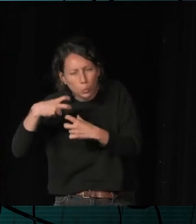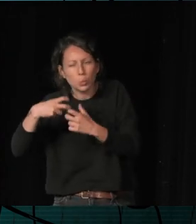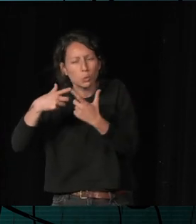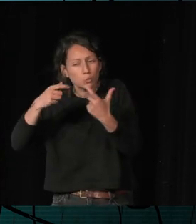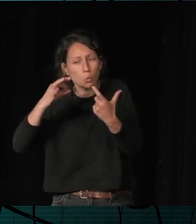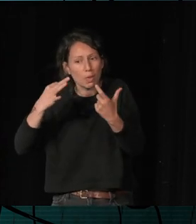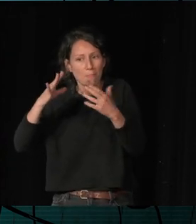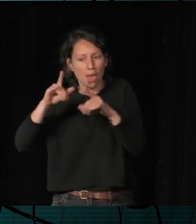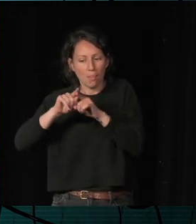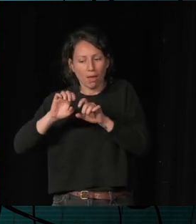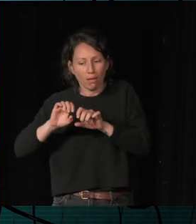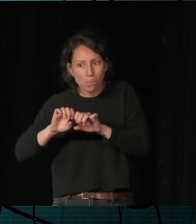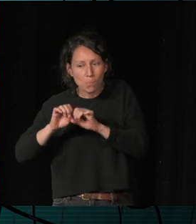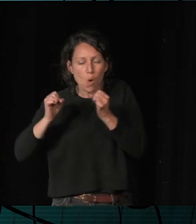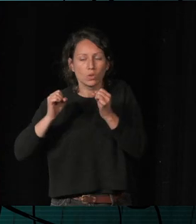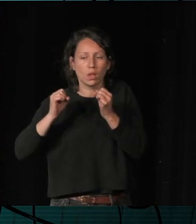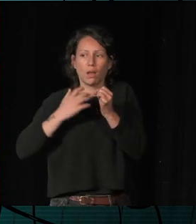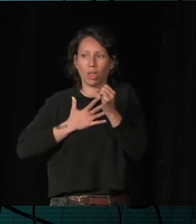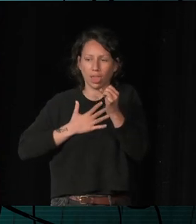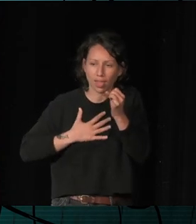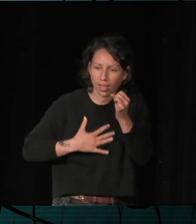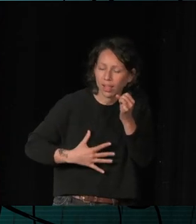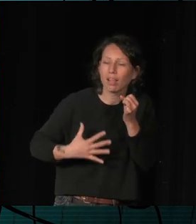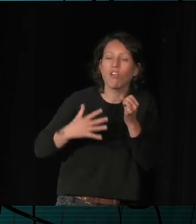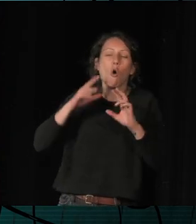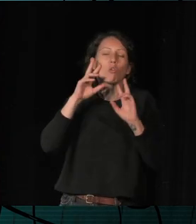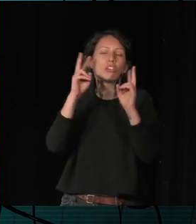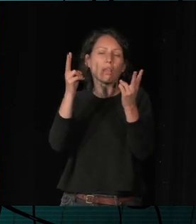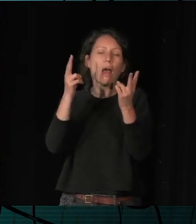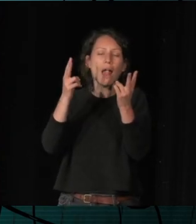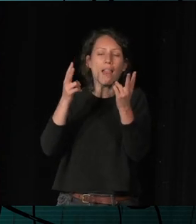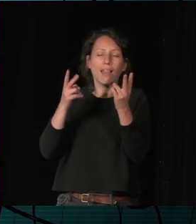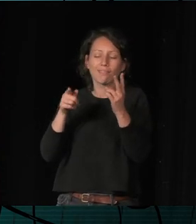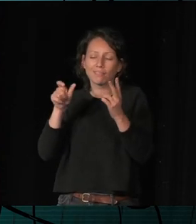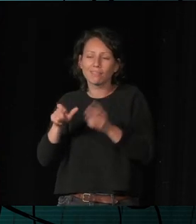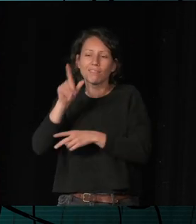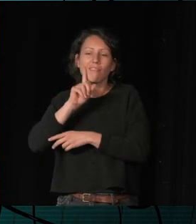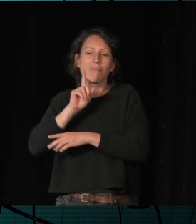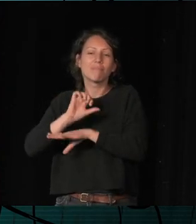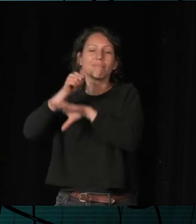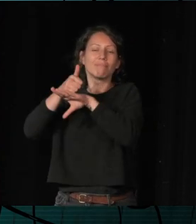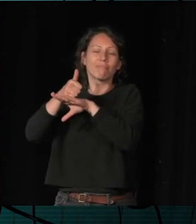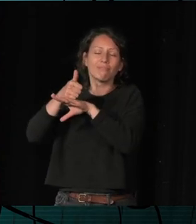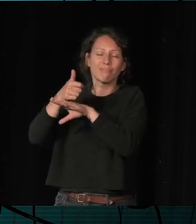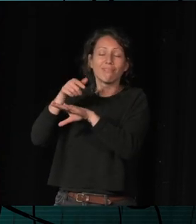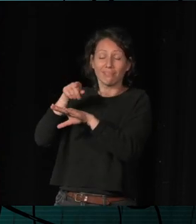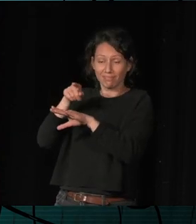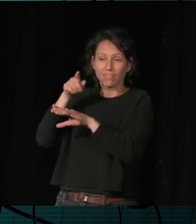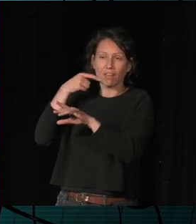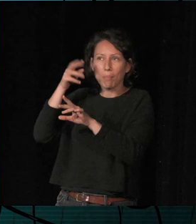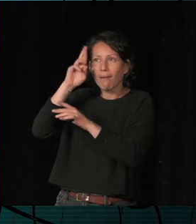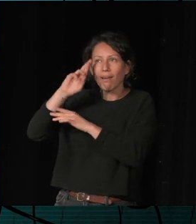des moments de respiration, d'ouverture, souvent qui vont avoir lieu justement dans les rêves de l'héroïne, où soudain elle va pouvoir un petit peu se